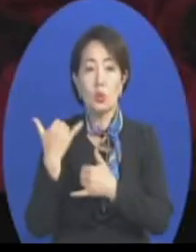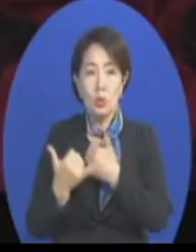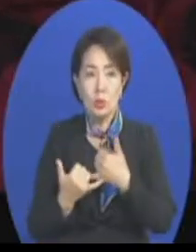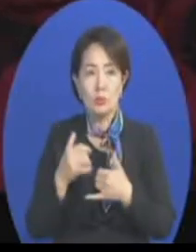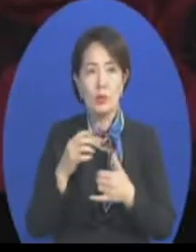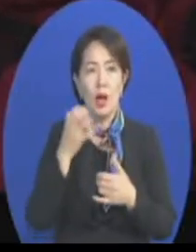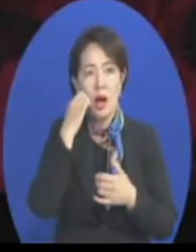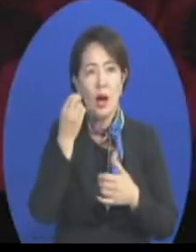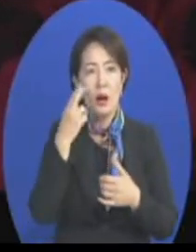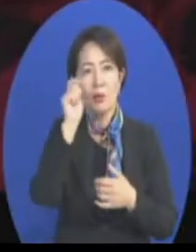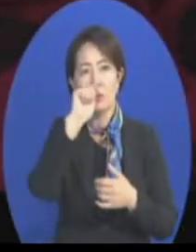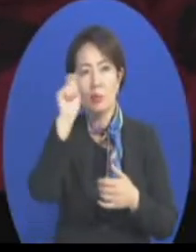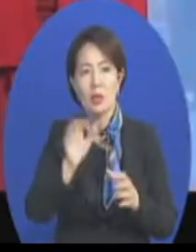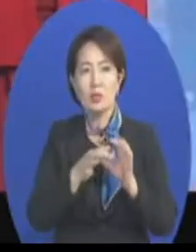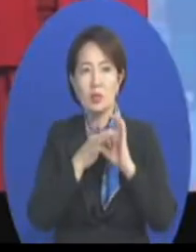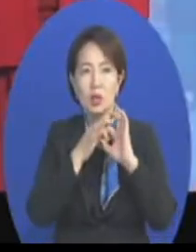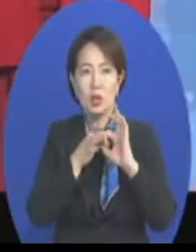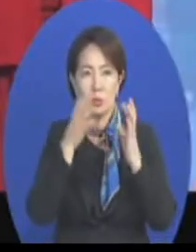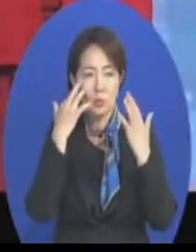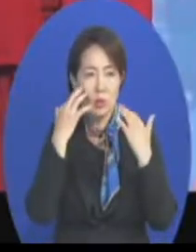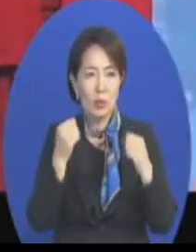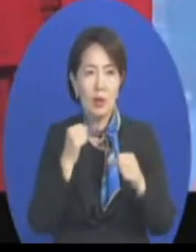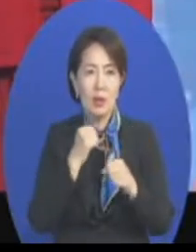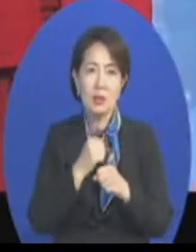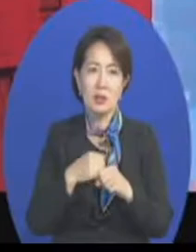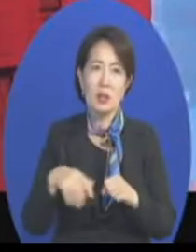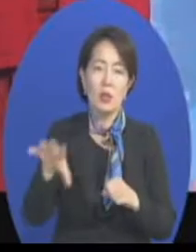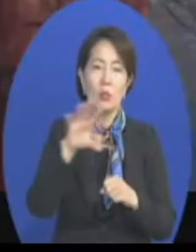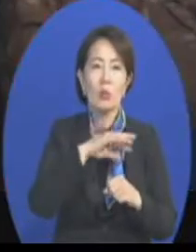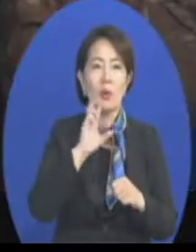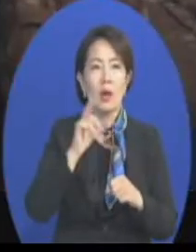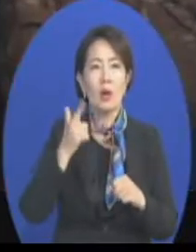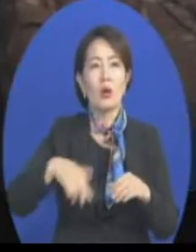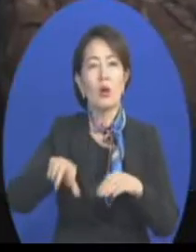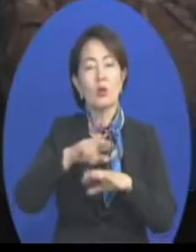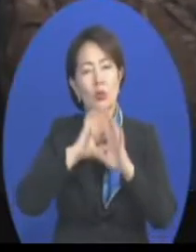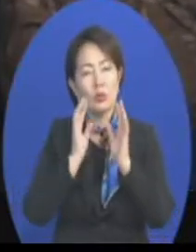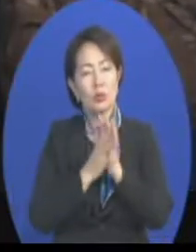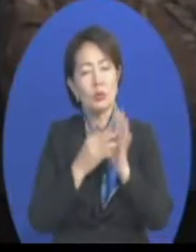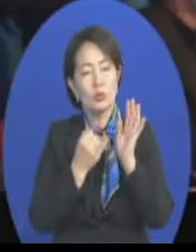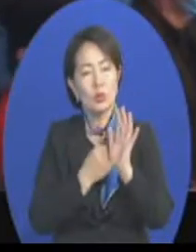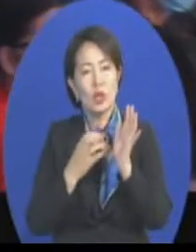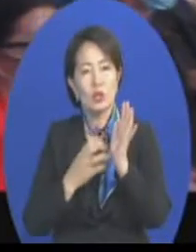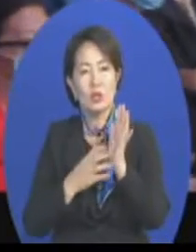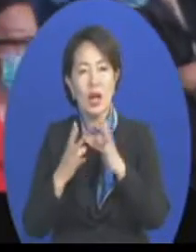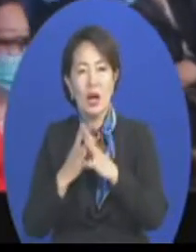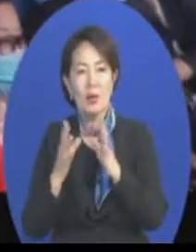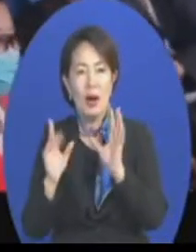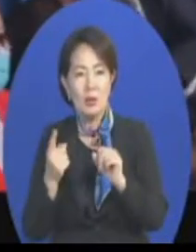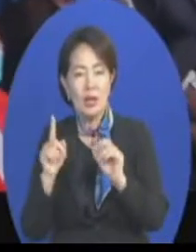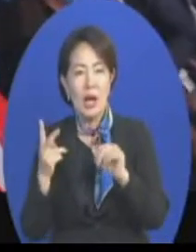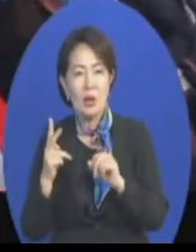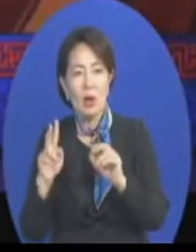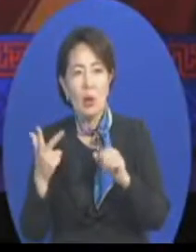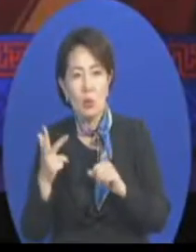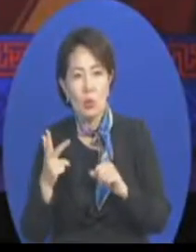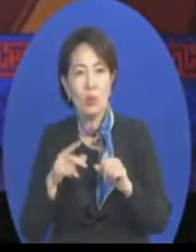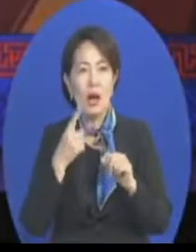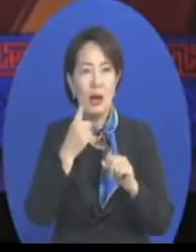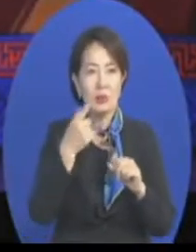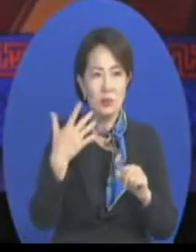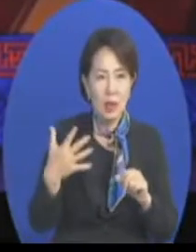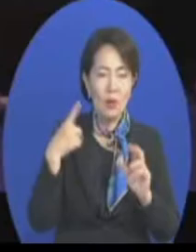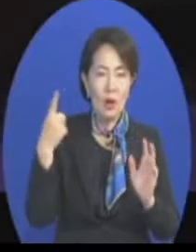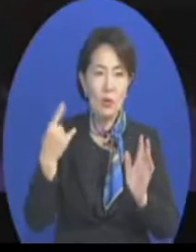улсын ахмадын баярын өдрийн тохиолдолд зохион байгуулагдсан энэ арга хэмжээнд Баянгол дүүргийн 6, 9, 10, 11, 12, 13,